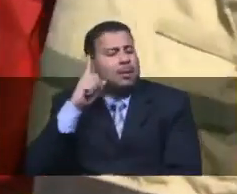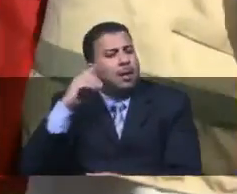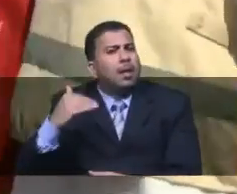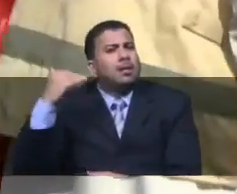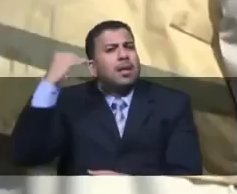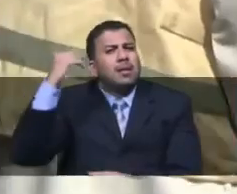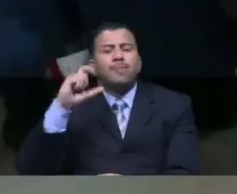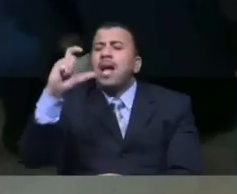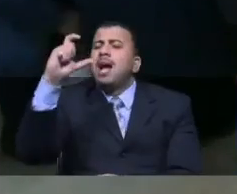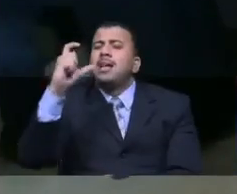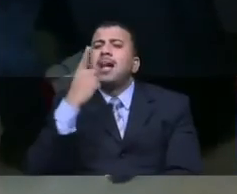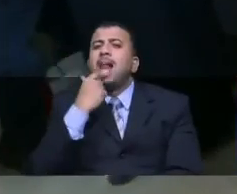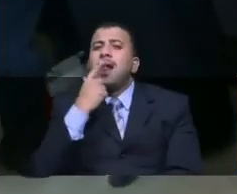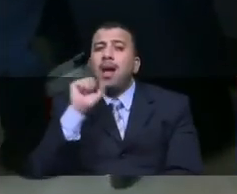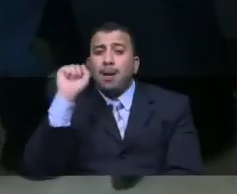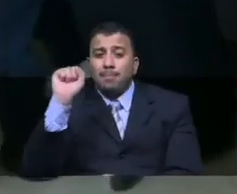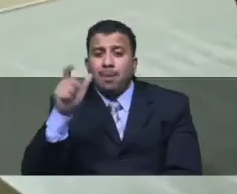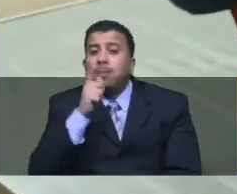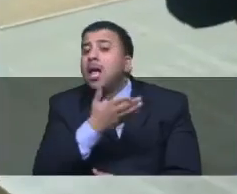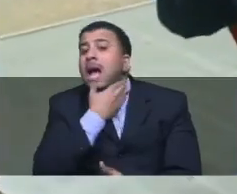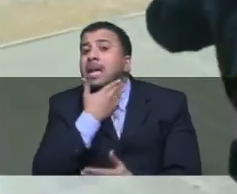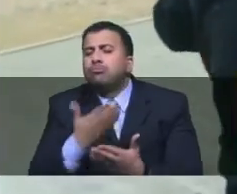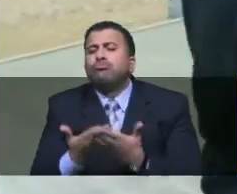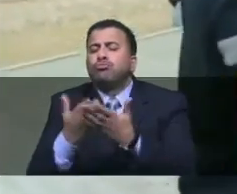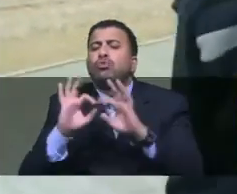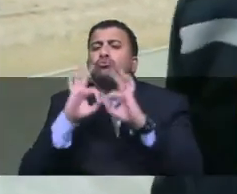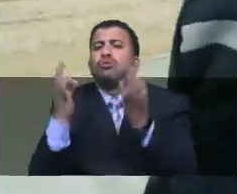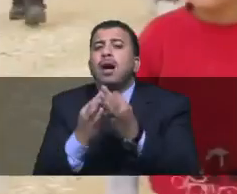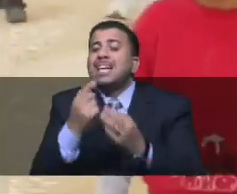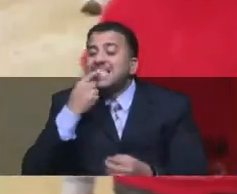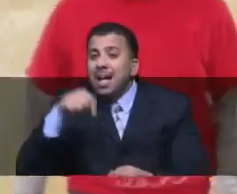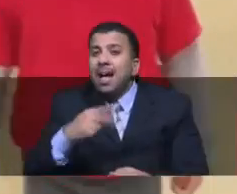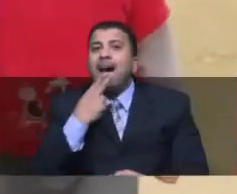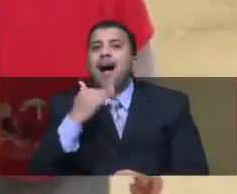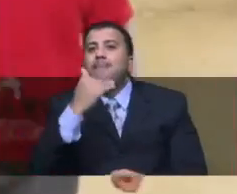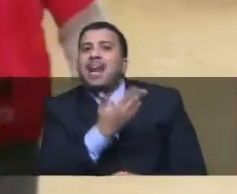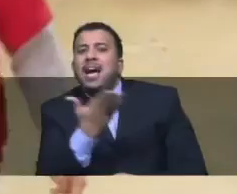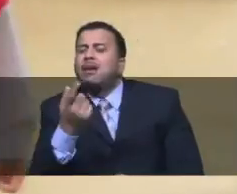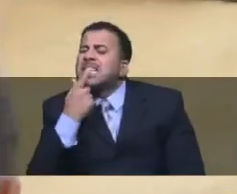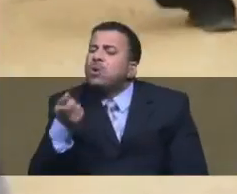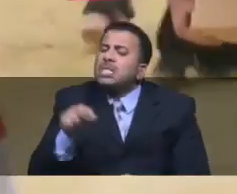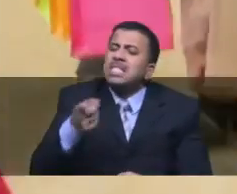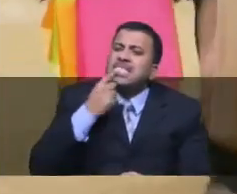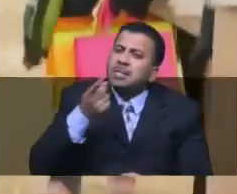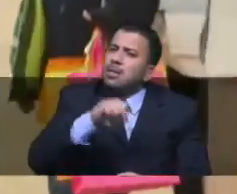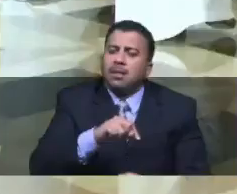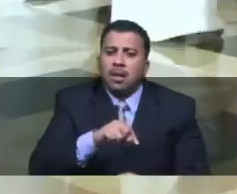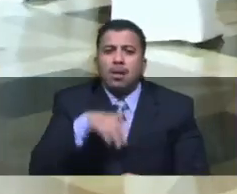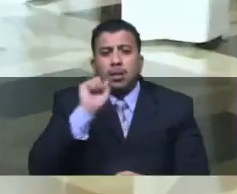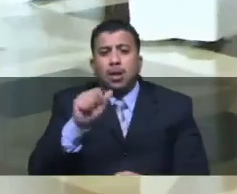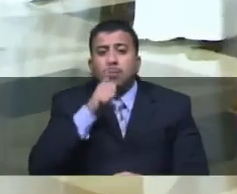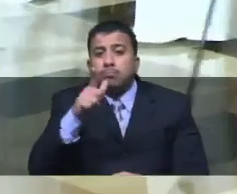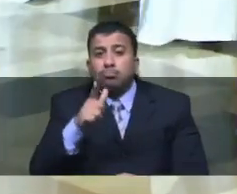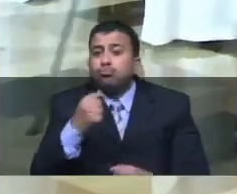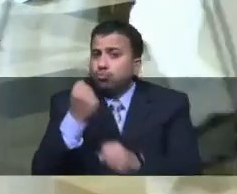هيئة الهلال الأحمر في خدمة المجتمع في عام الخير وفي كل عام. جاء هذا التكريم